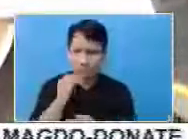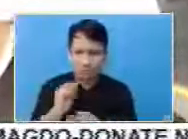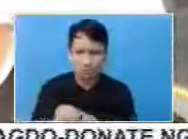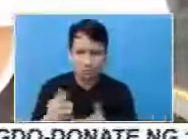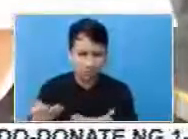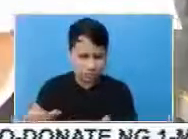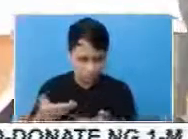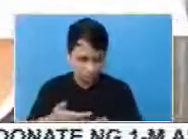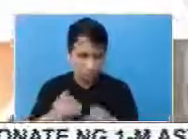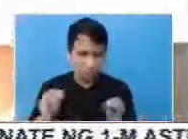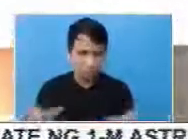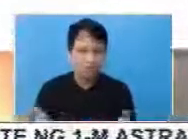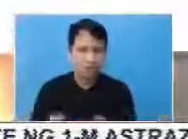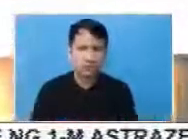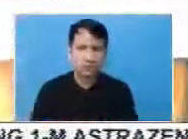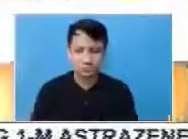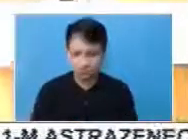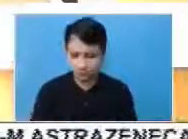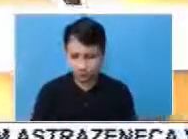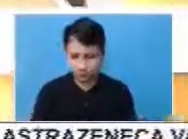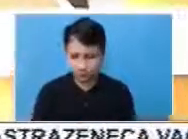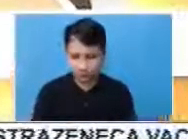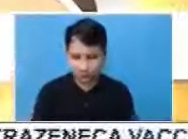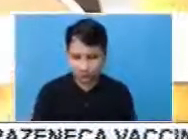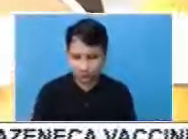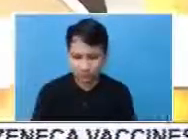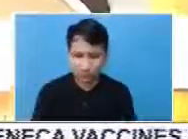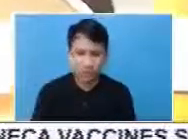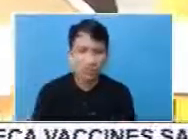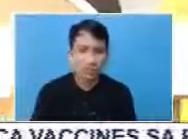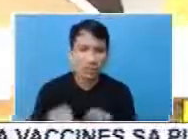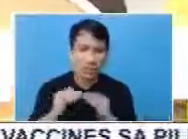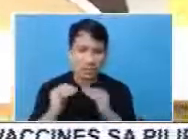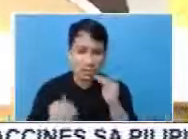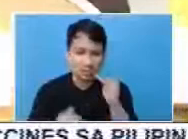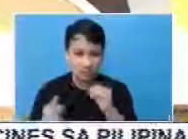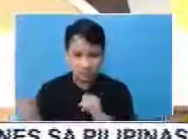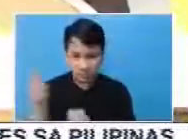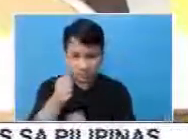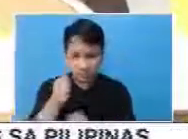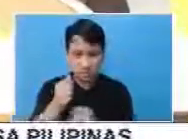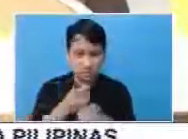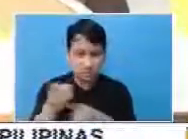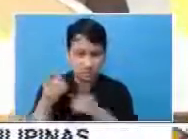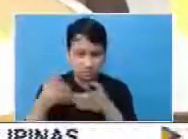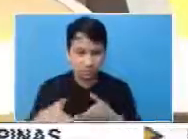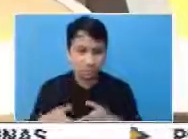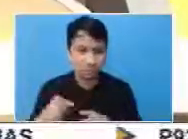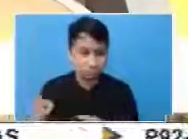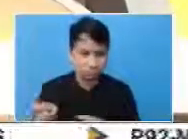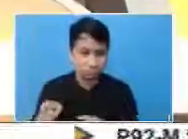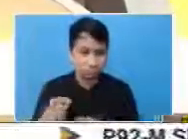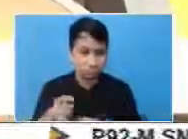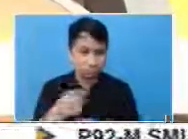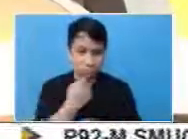nasa linya po ng ating telepono si MPD spokesperson, Police Captain Philip Ines. Magandang umaga po, sir.